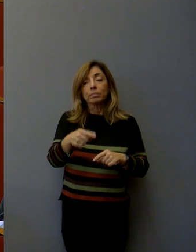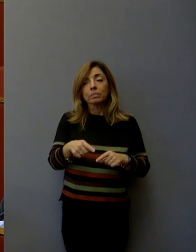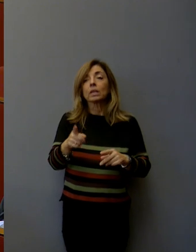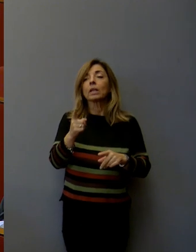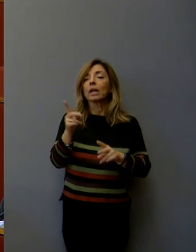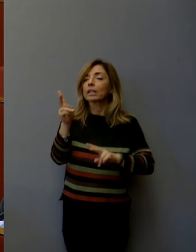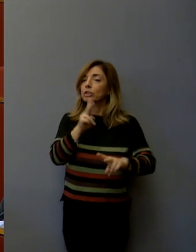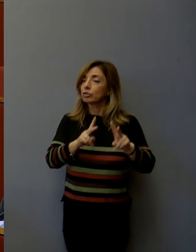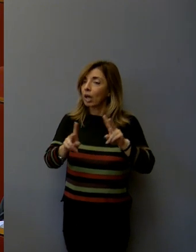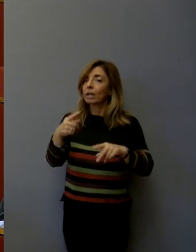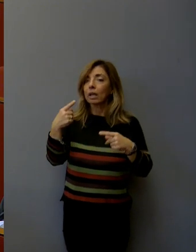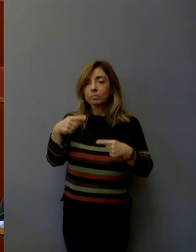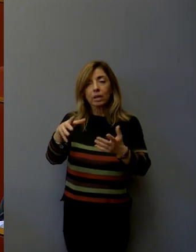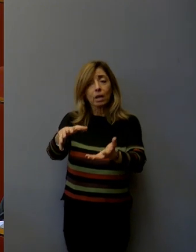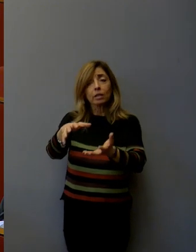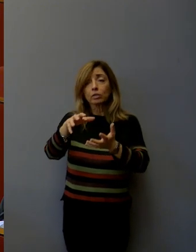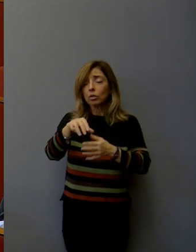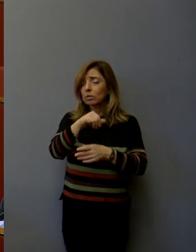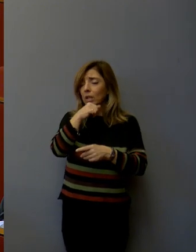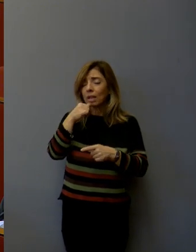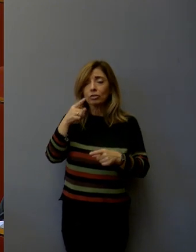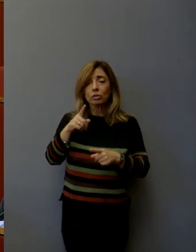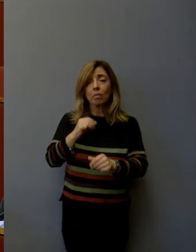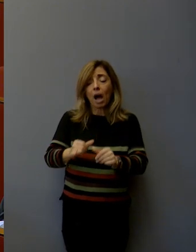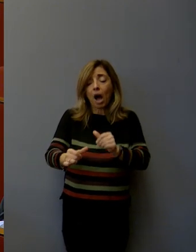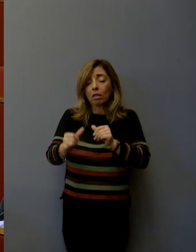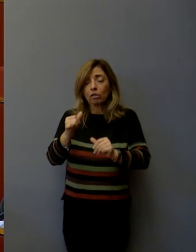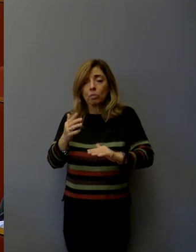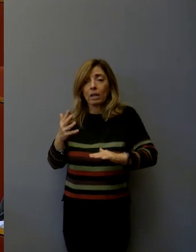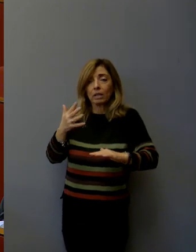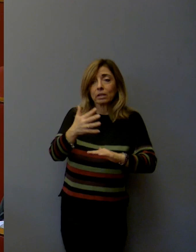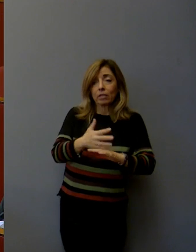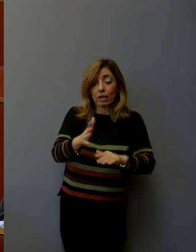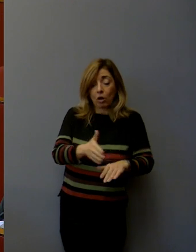risorse necessarie per anticipare in intervento nella annualità 2023